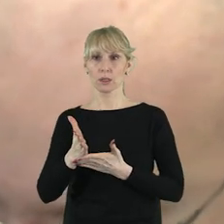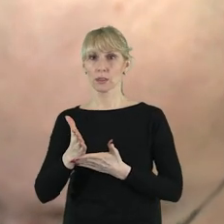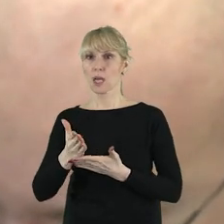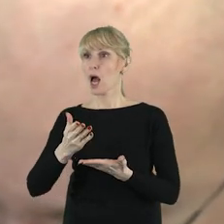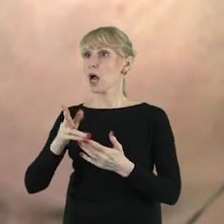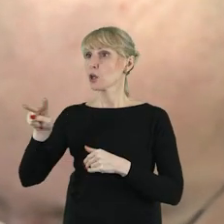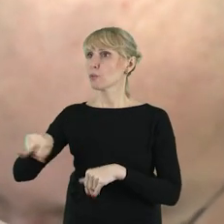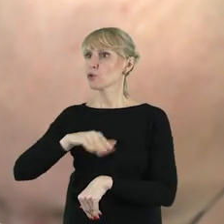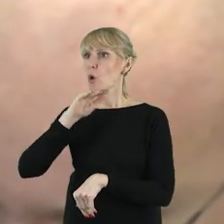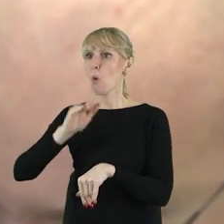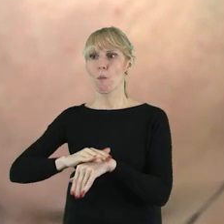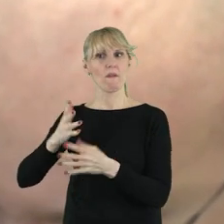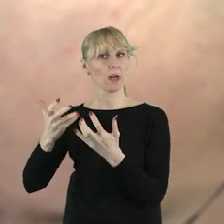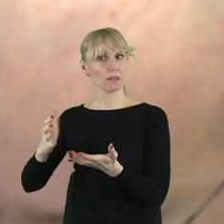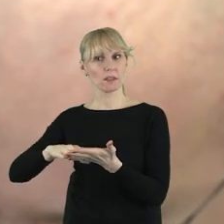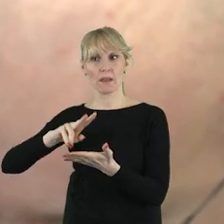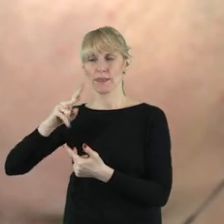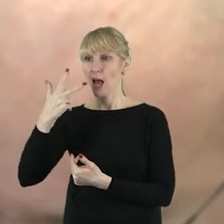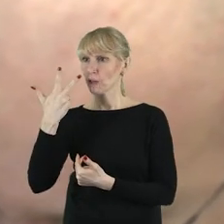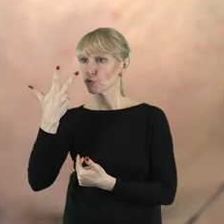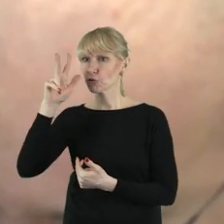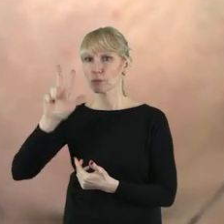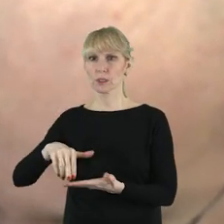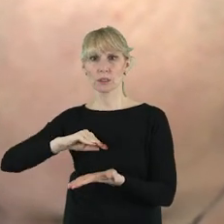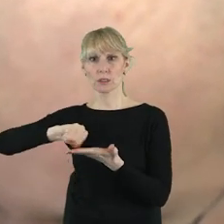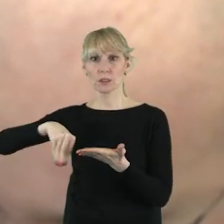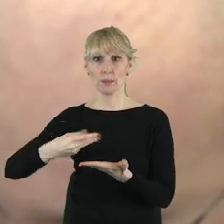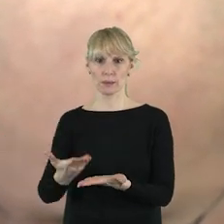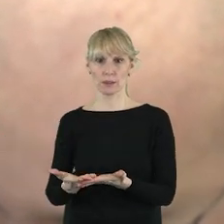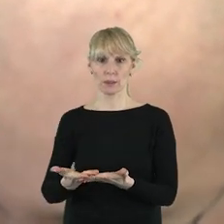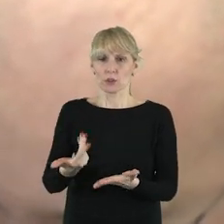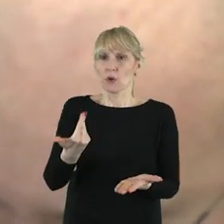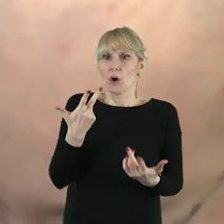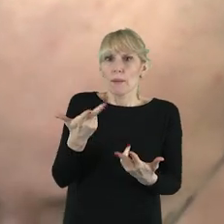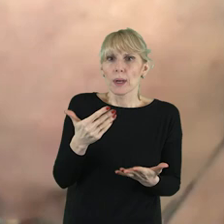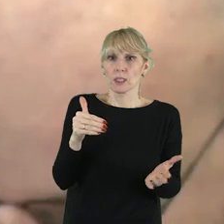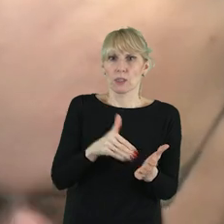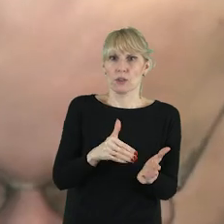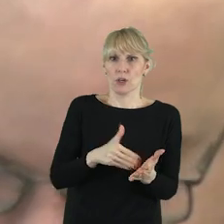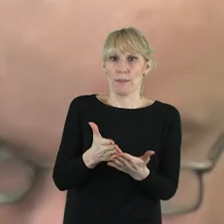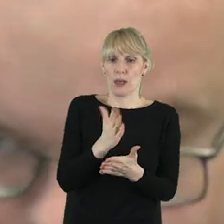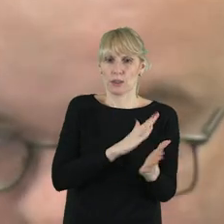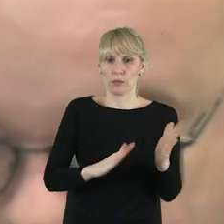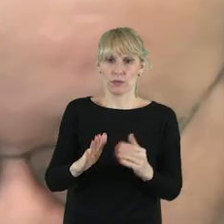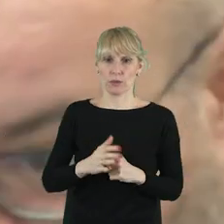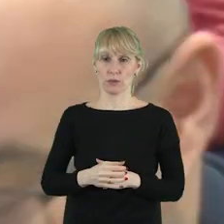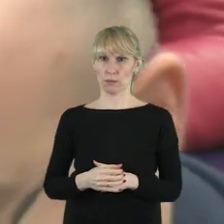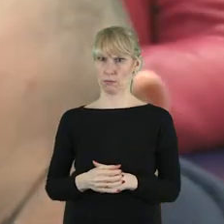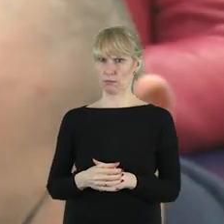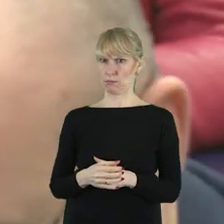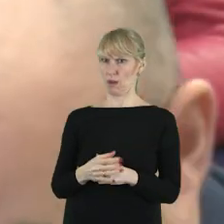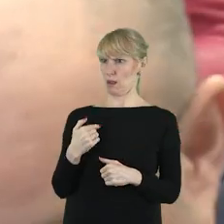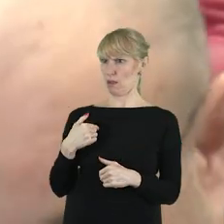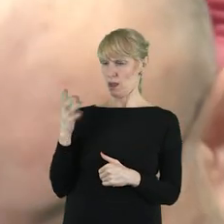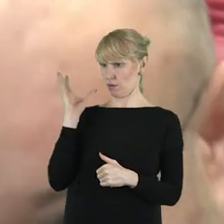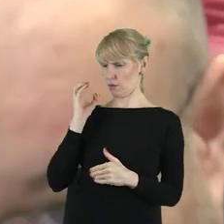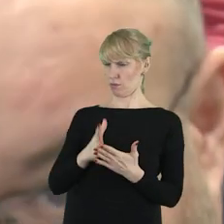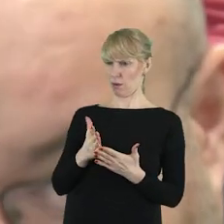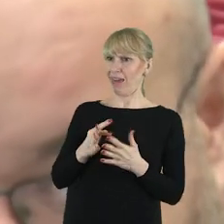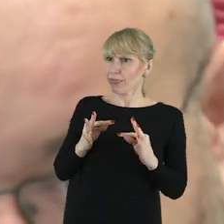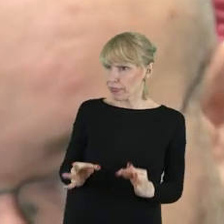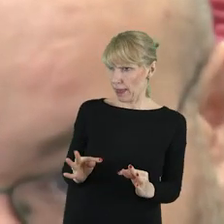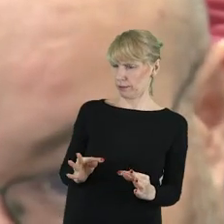do czegoś przygotować. Ja słyszę, że teraz się przygotowujemy. Przepraszam bardzo. W jakim miejscu